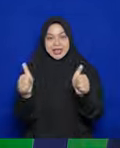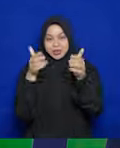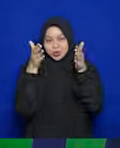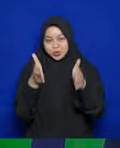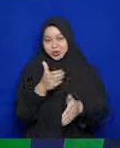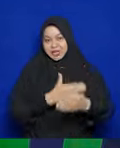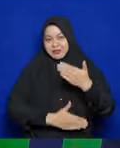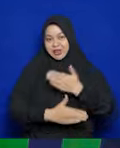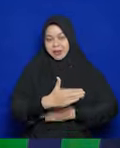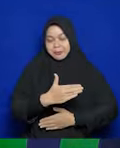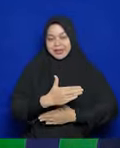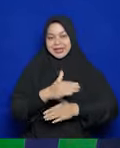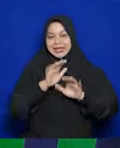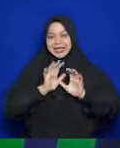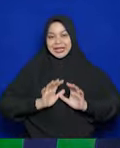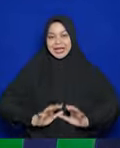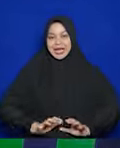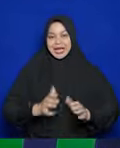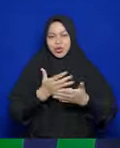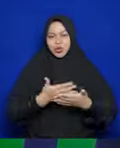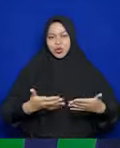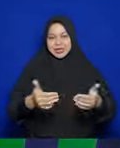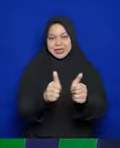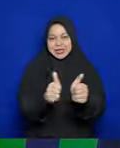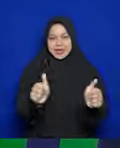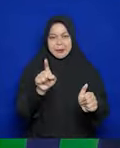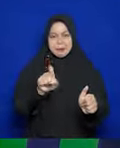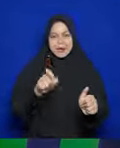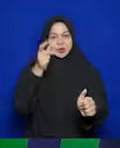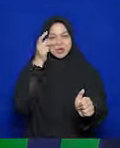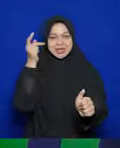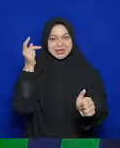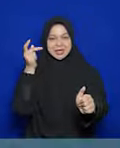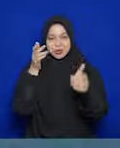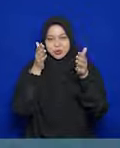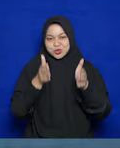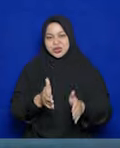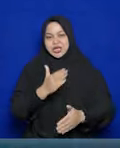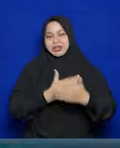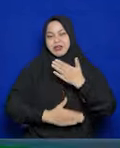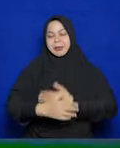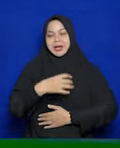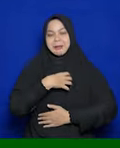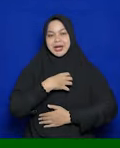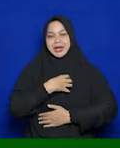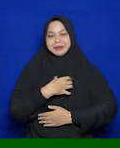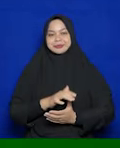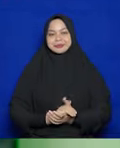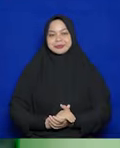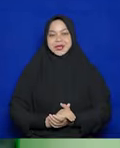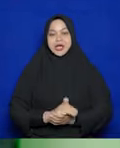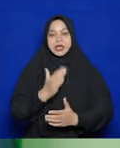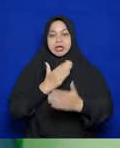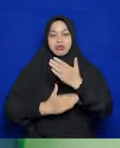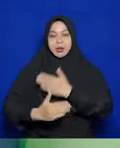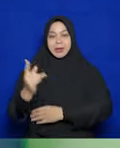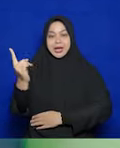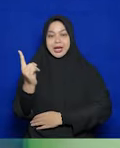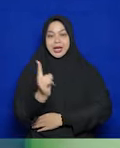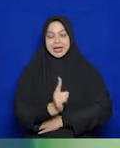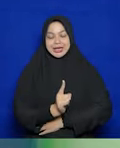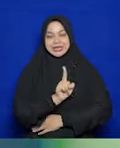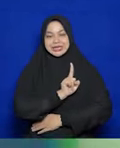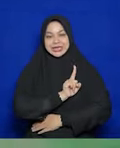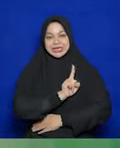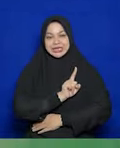diabel ketenangan dan kondusivitas perlu untuk dijaga bagi teman diabel mental juga teman diabel yang hadir sendiri dan butuh